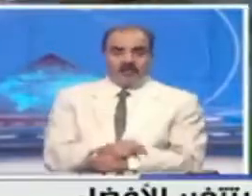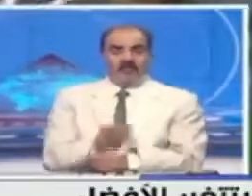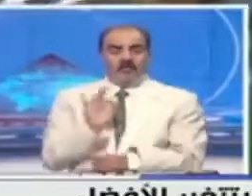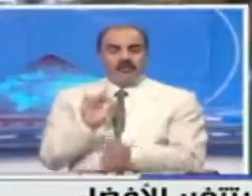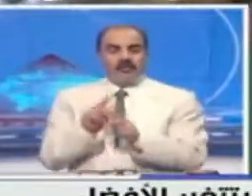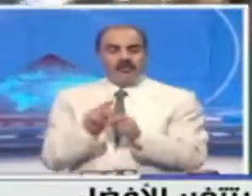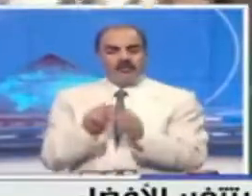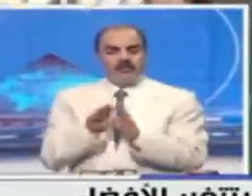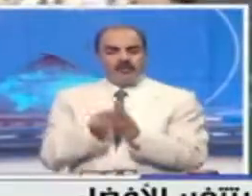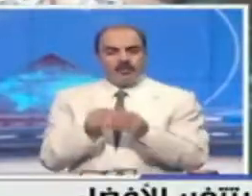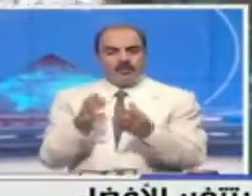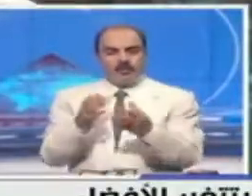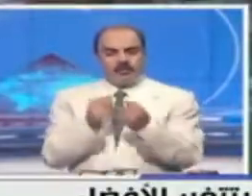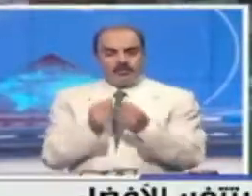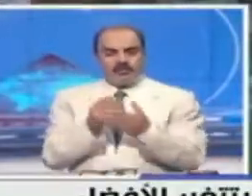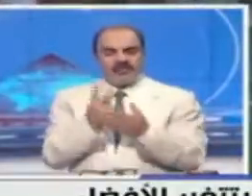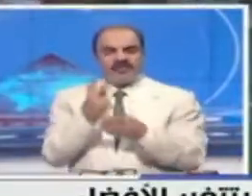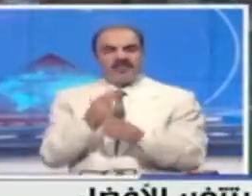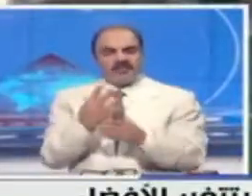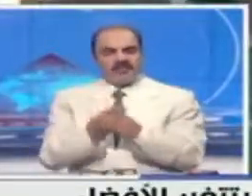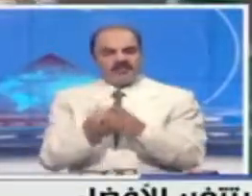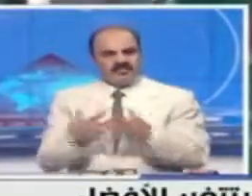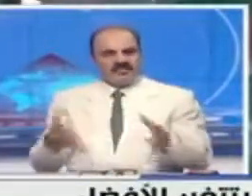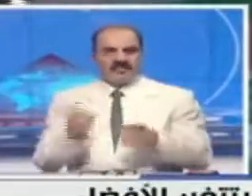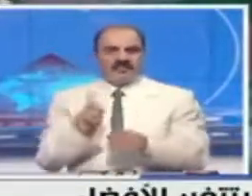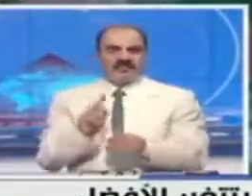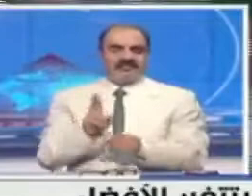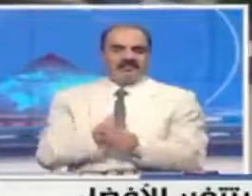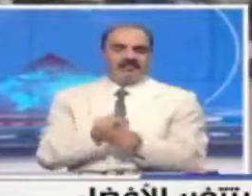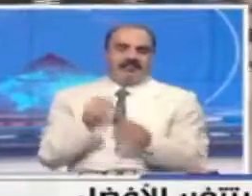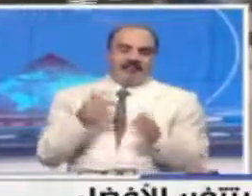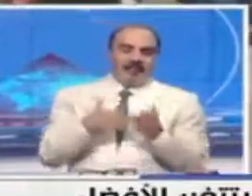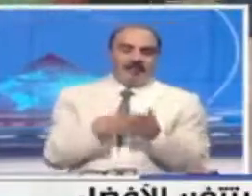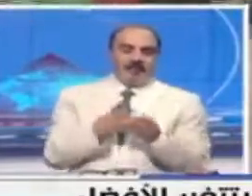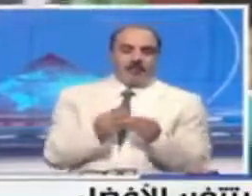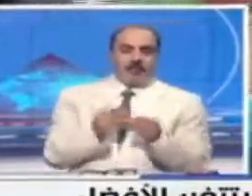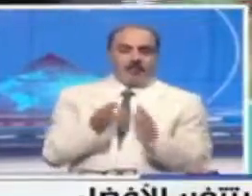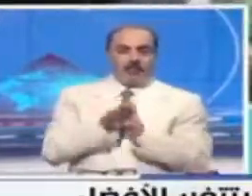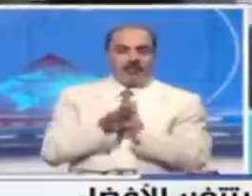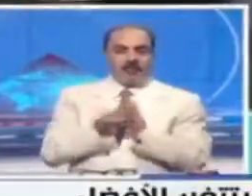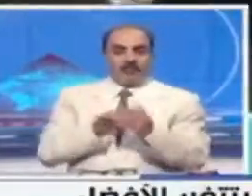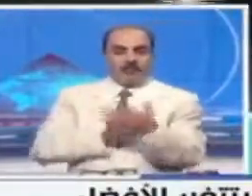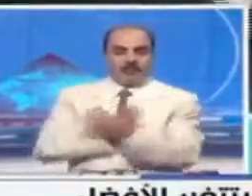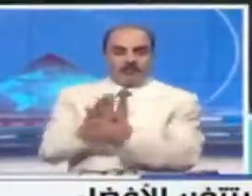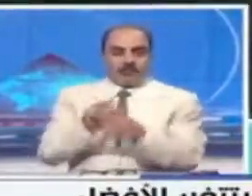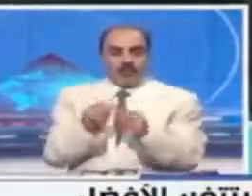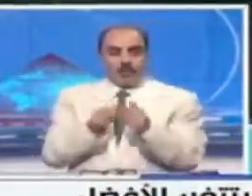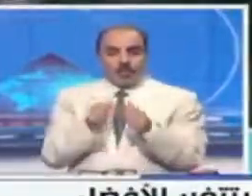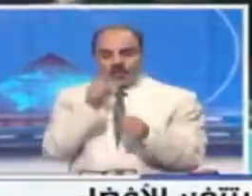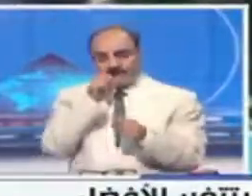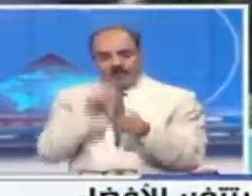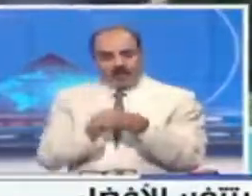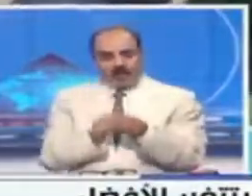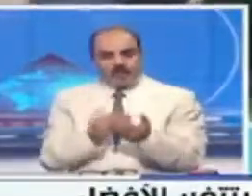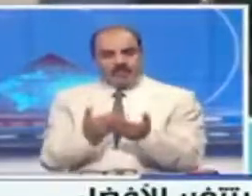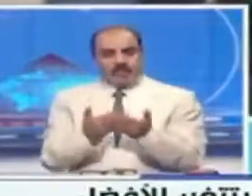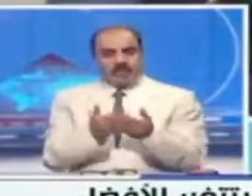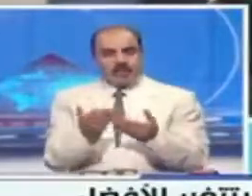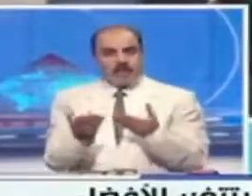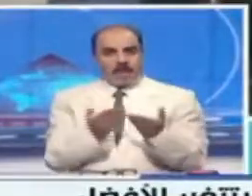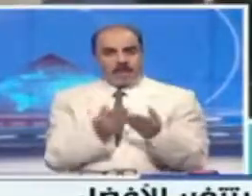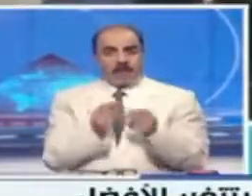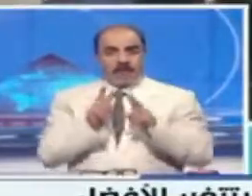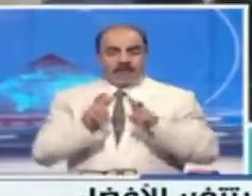على برنامج اثنين كفاية، أما المحور الأخير فيهتم بالقضايا المجتمعية والأسرة الريفية من خلال